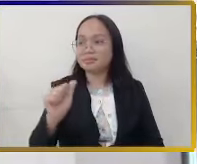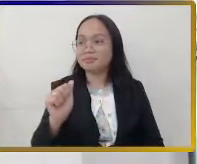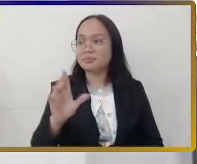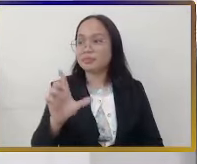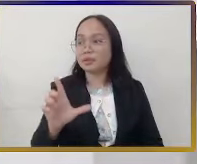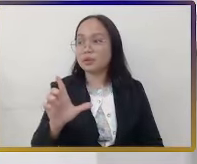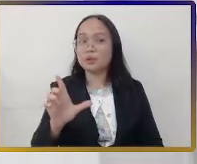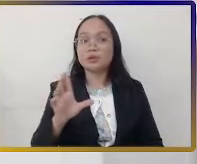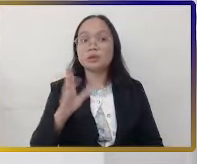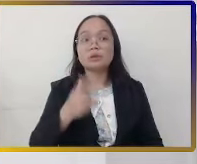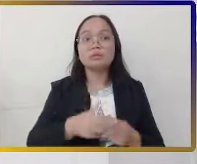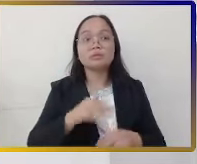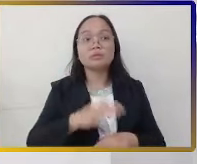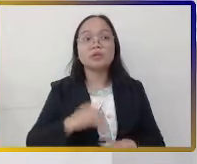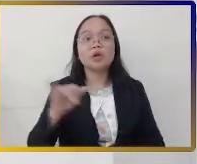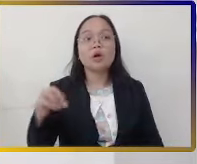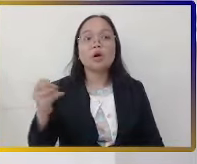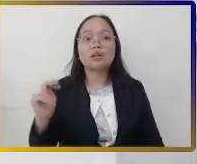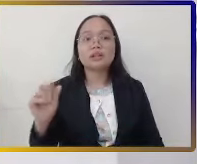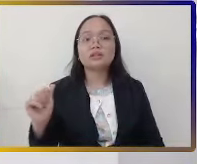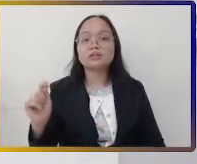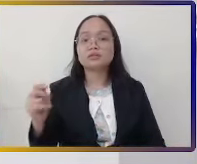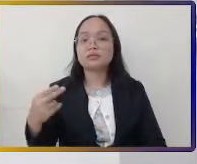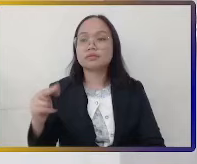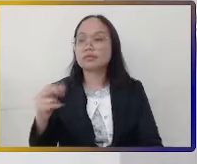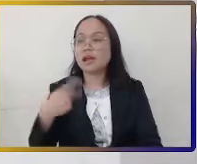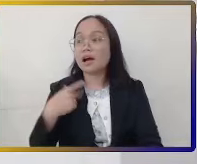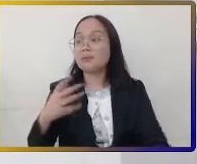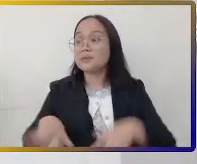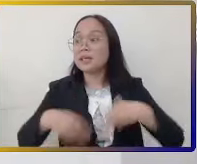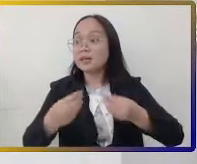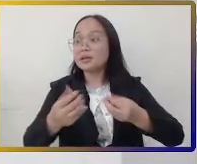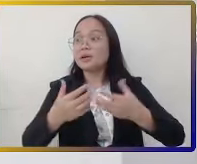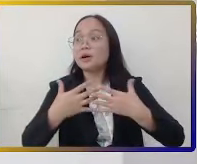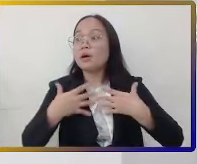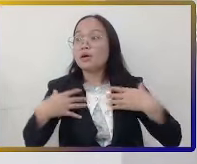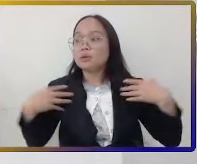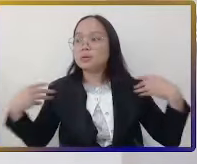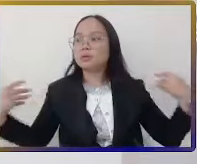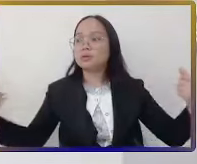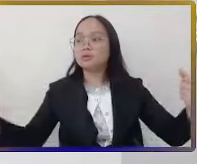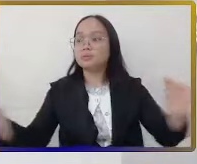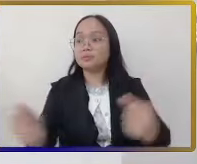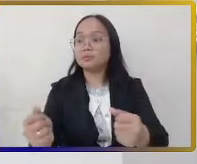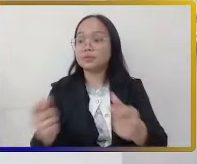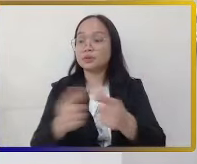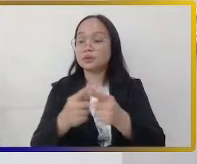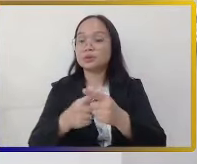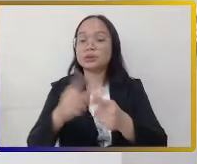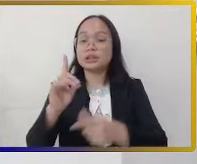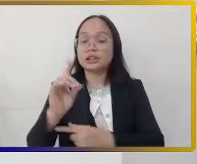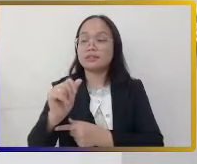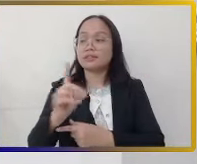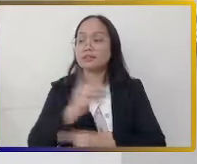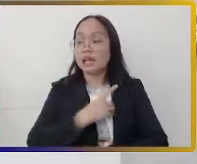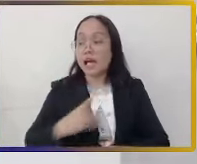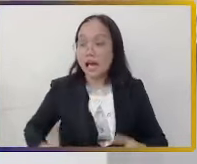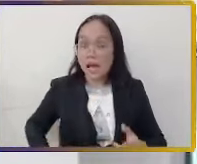Jonathan, na ibinigay ni Jonathan ang kanyang robe kay David. And it